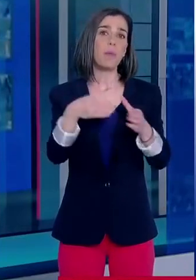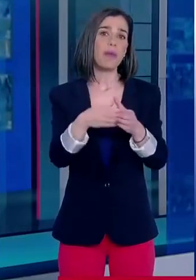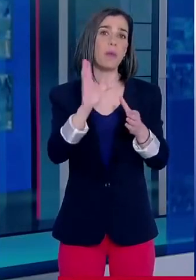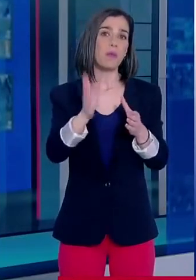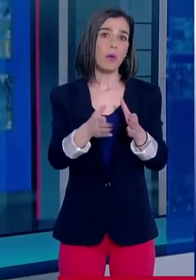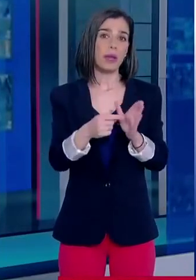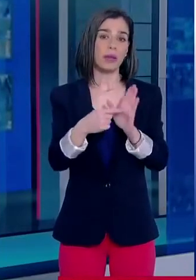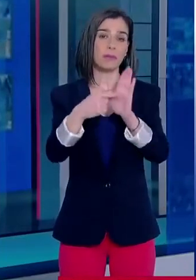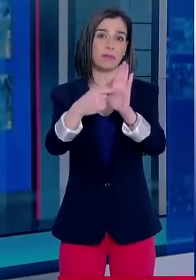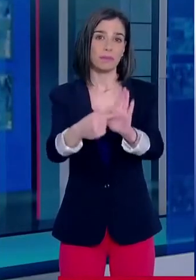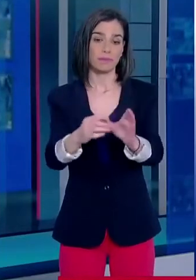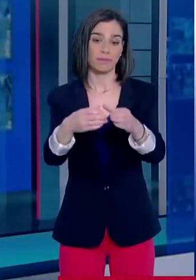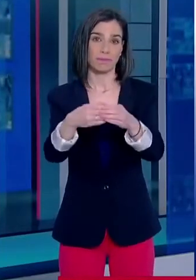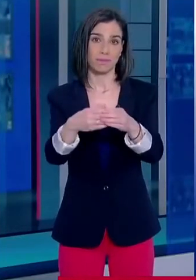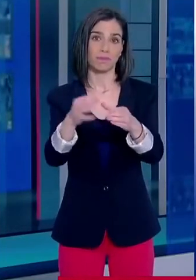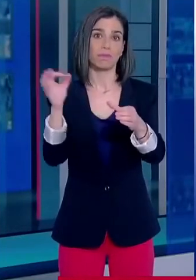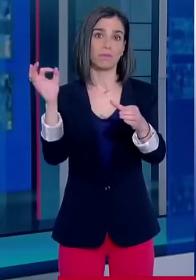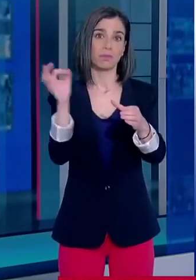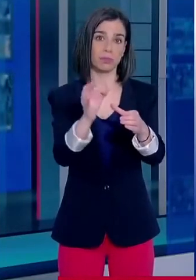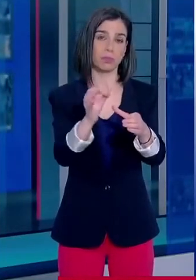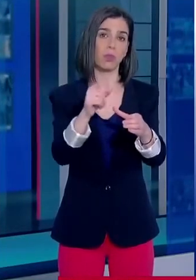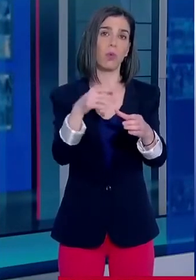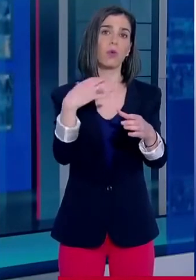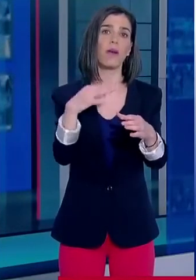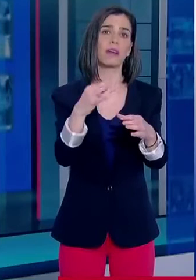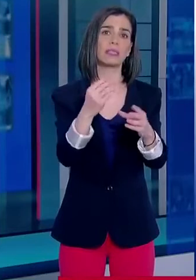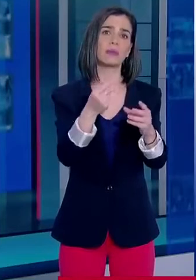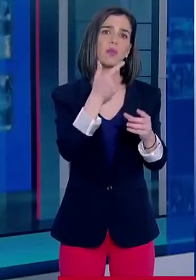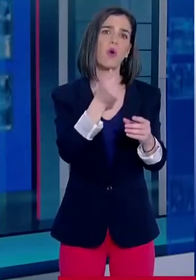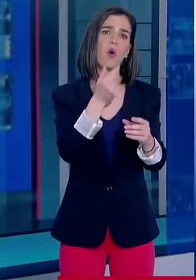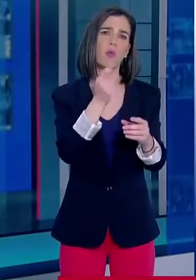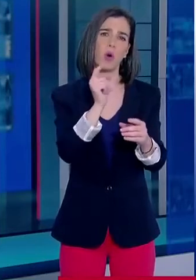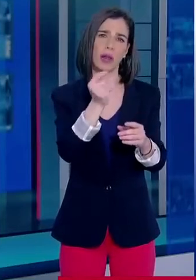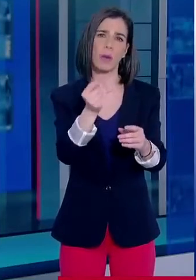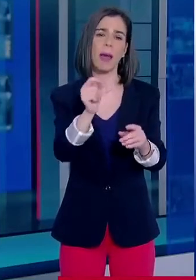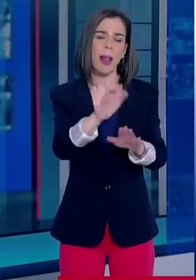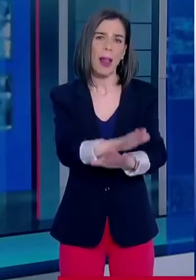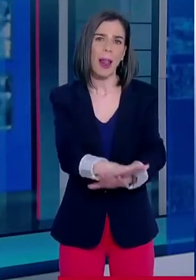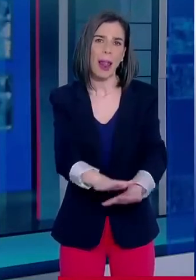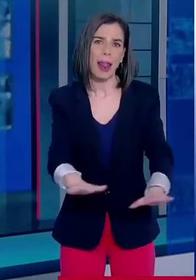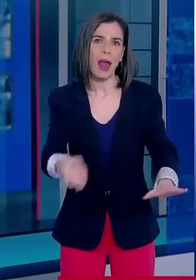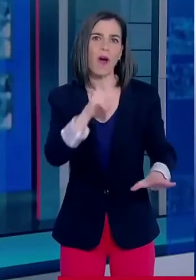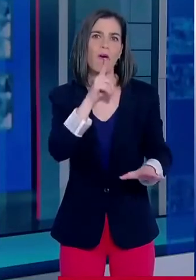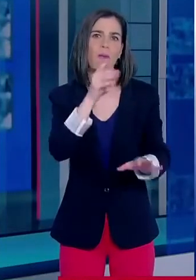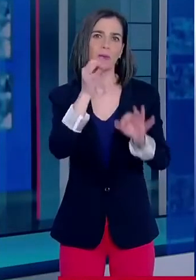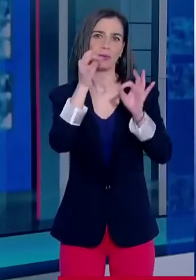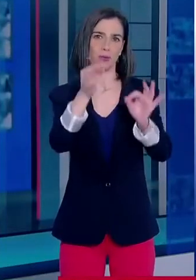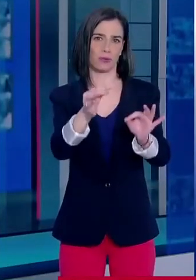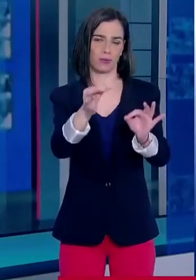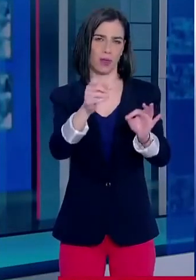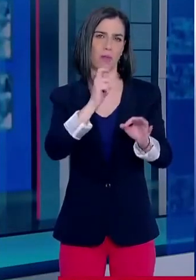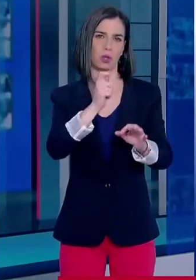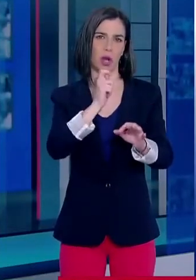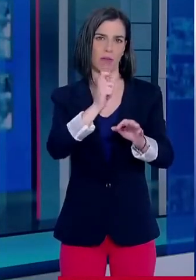να εκτεθεί σταδιακά και είναι και η λιγότερο ευπαθής με τα μέχρι τώρα δεδομένα σε όλο τον κόσμο, είναι όντως τα μικρά παιδιά, όπως αναφέρει η αγαπητή